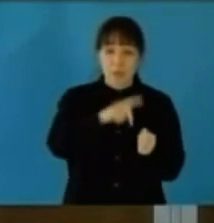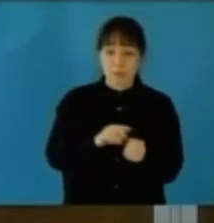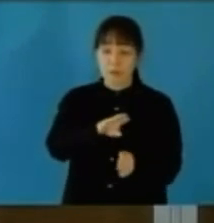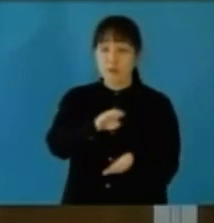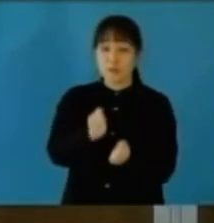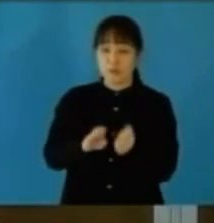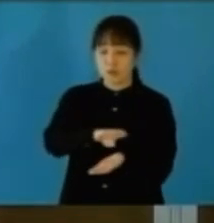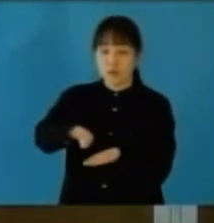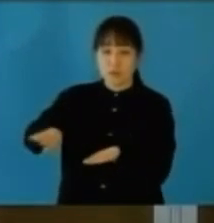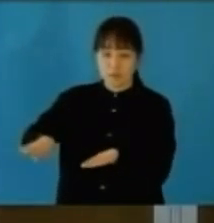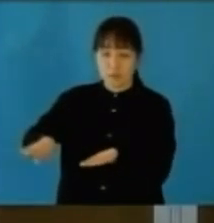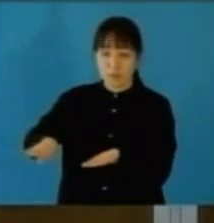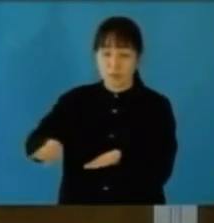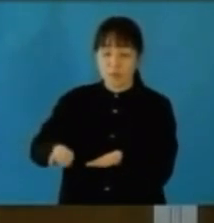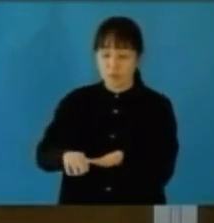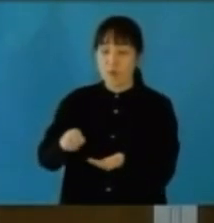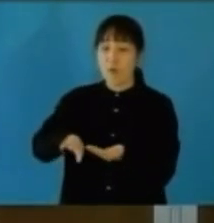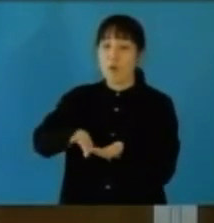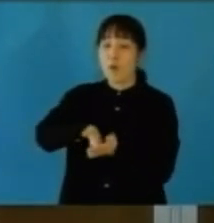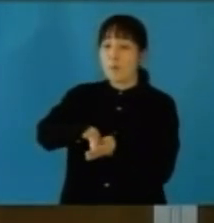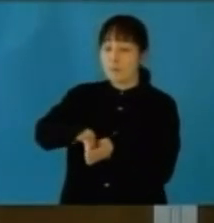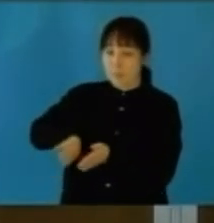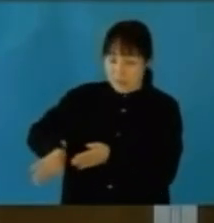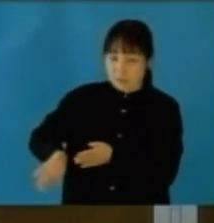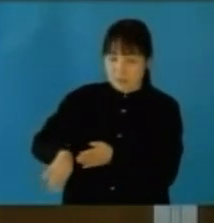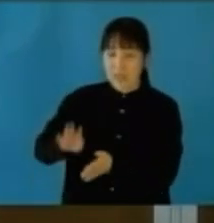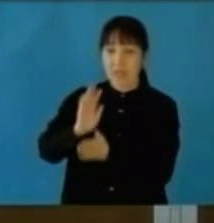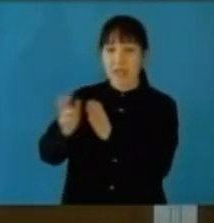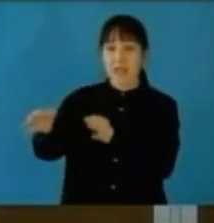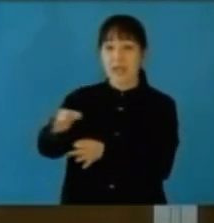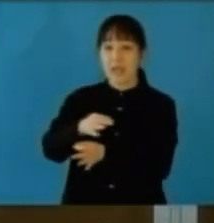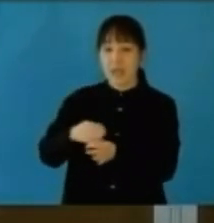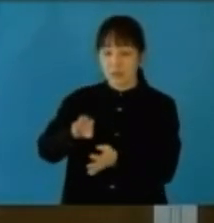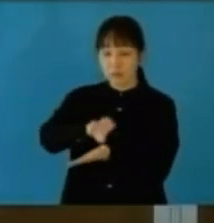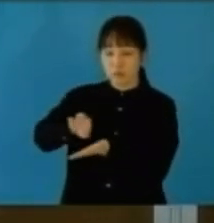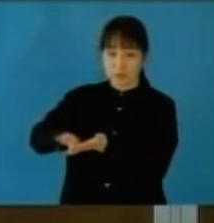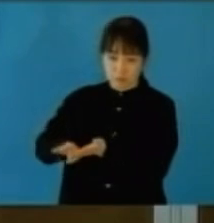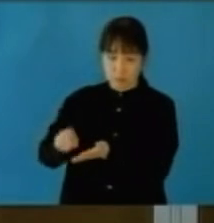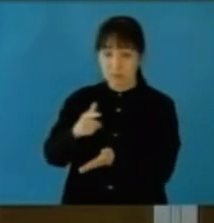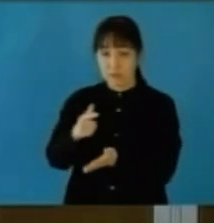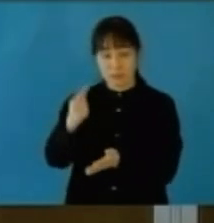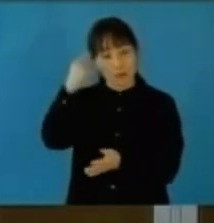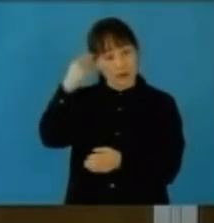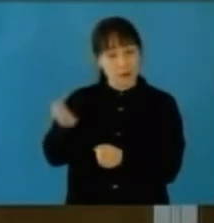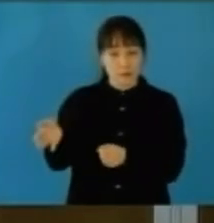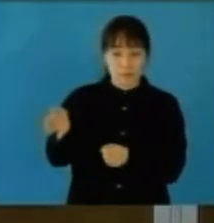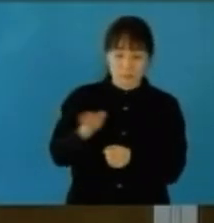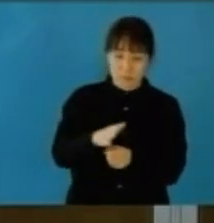その他の県営の駐車場等の活用等も含めてまた考えていくことになる